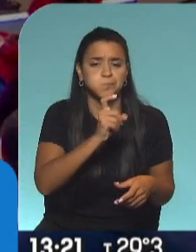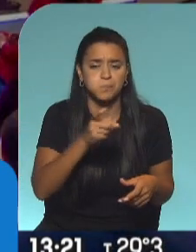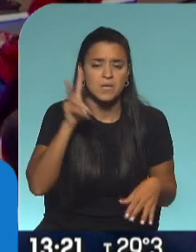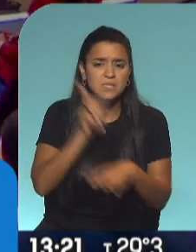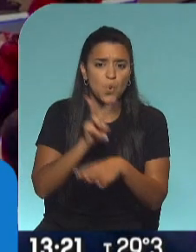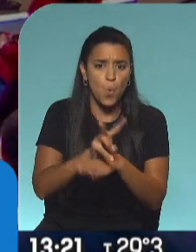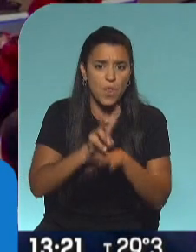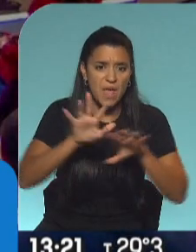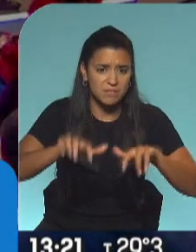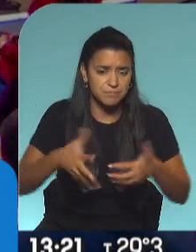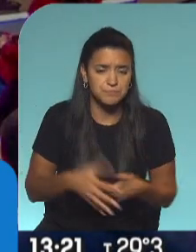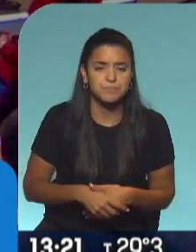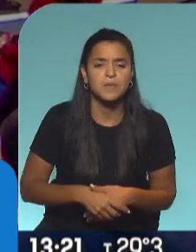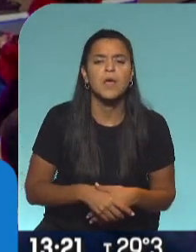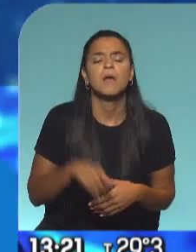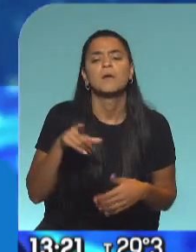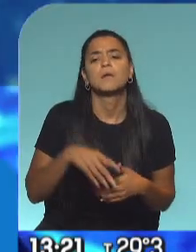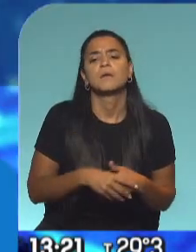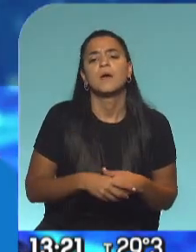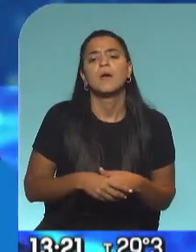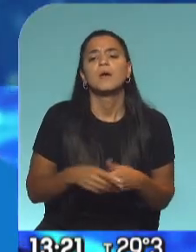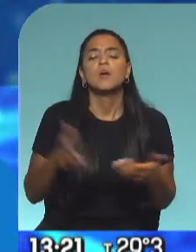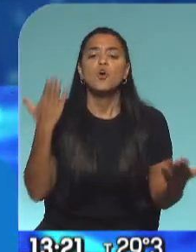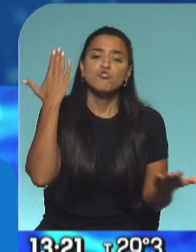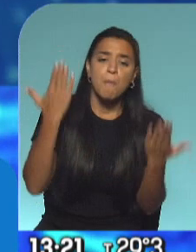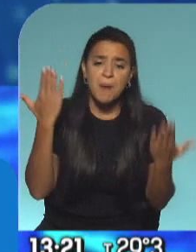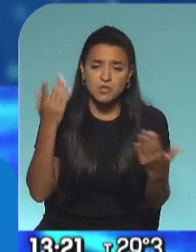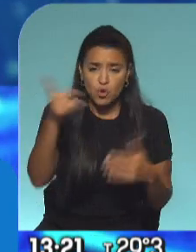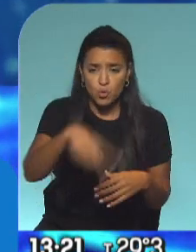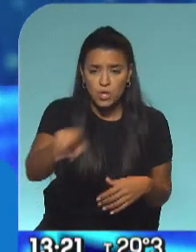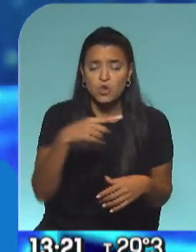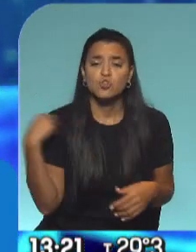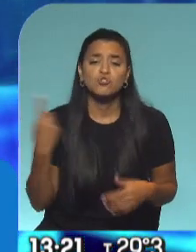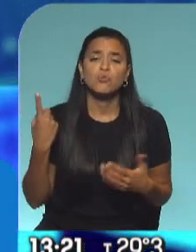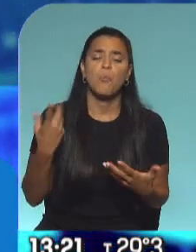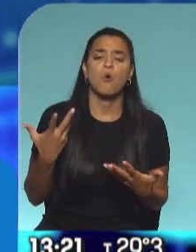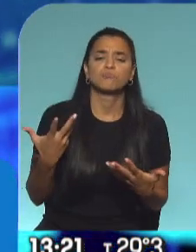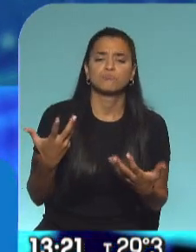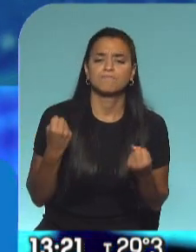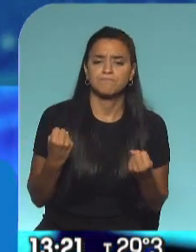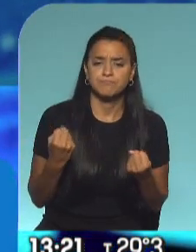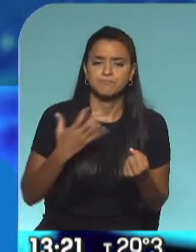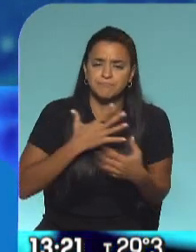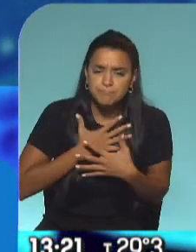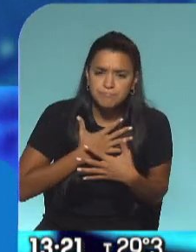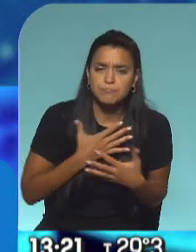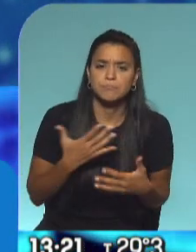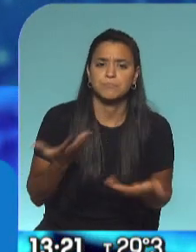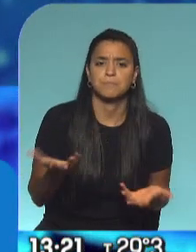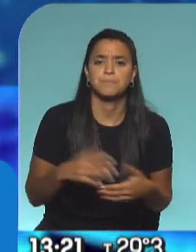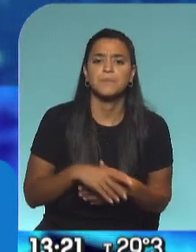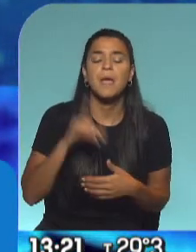breach. Теперь по поводу того, что мы белые. По сравнению с вами, да, так и есть. Мы белые и